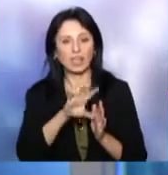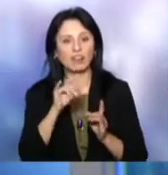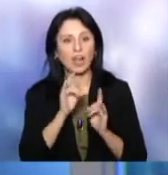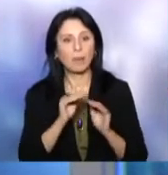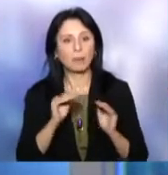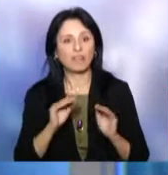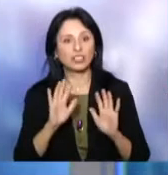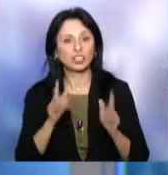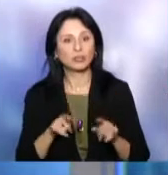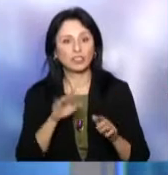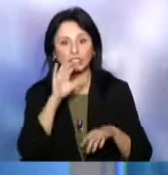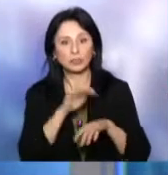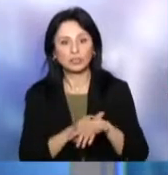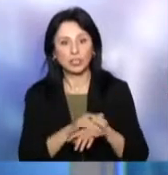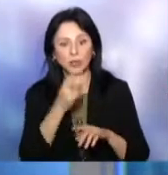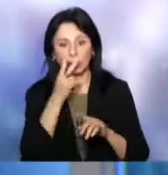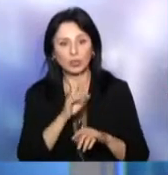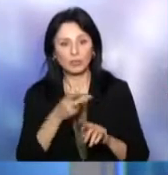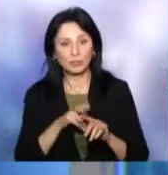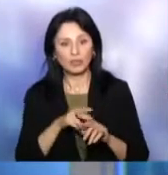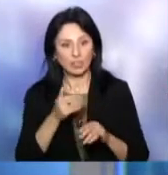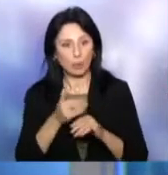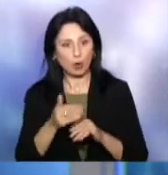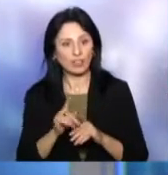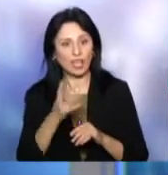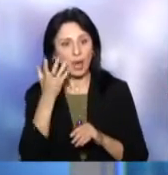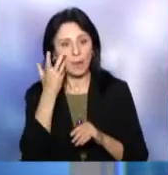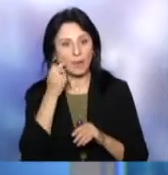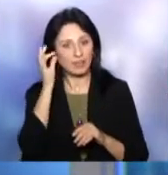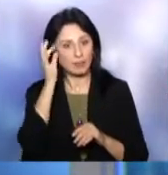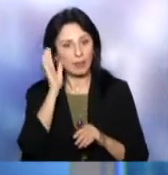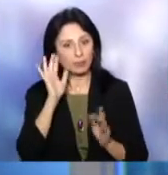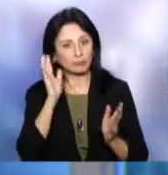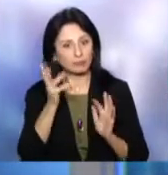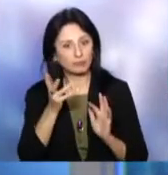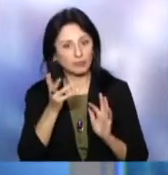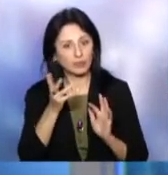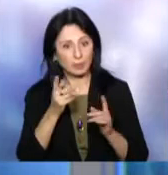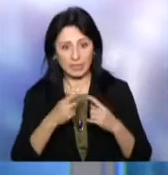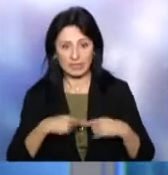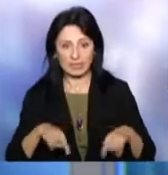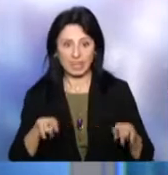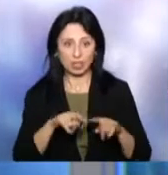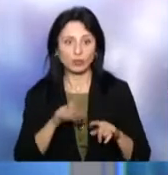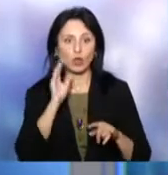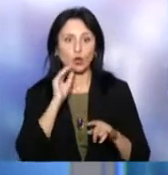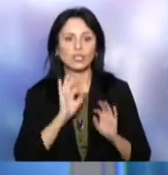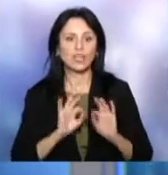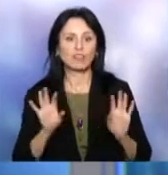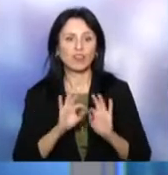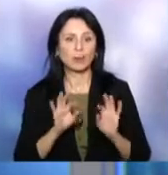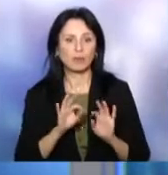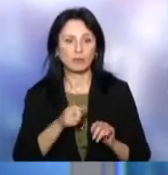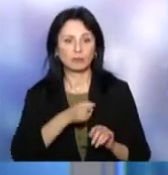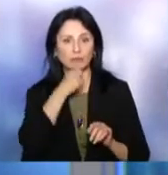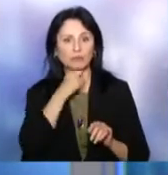ბავშვის შემთხვევაში ეს შეიმჩნევა, მიუხედავად იმისა, მოგვიანებით მას რა ფერის თმა ექნება. ანუ საზოგადოებაში, როდესაც ყვებიან ხოლმე